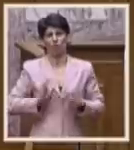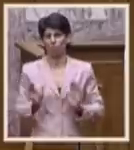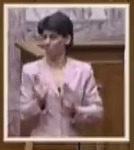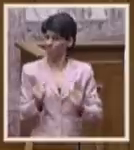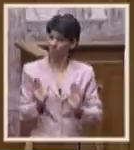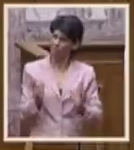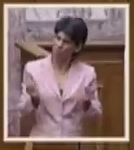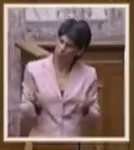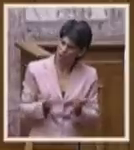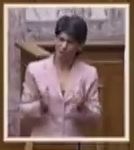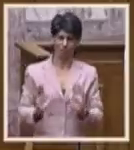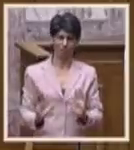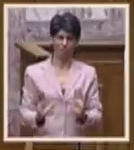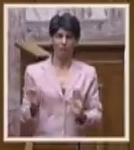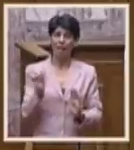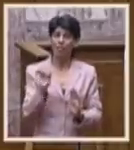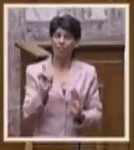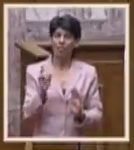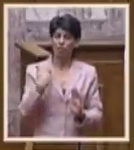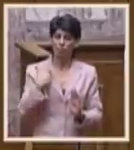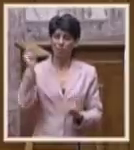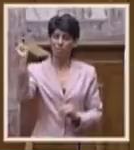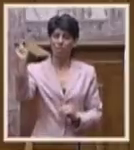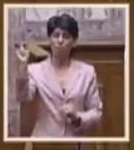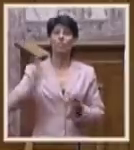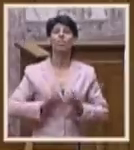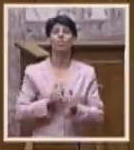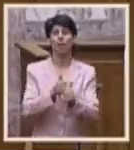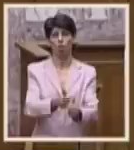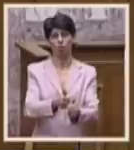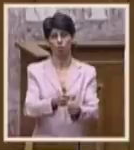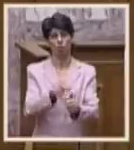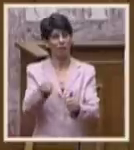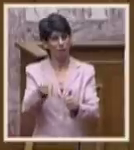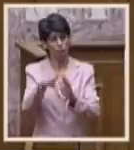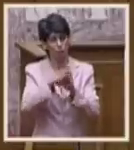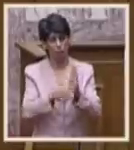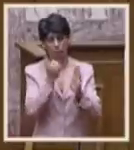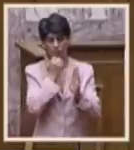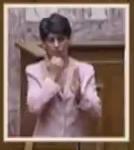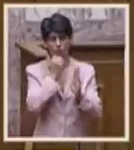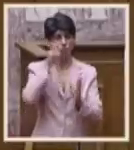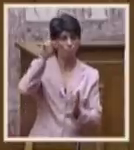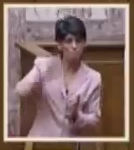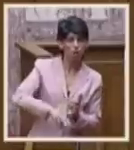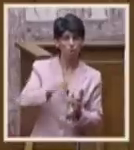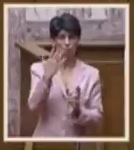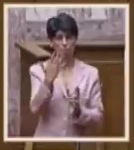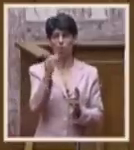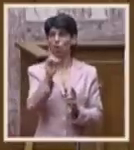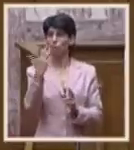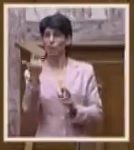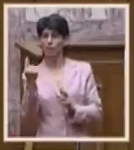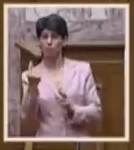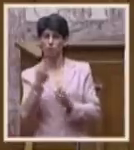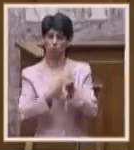τις δεσμεύσεις μας ή ότι η συνταγή ήταν λάθος. Το πρόβλημα δεν ήταν ότι μειώσαμε κατά 5 και όχι 5,5 μονάδες το ΑΕΠ το